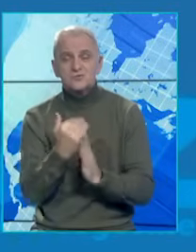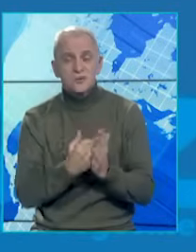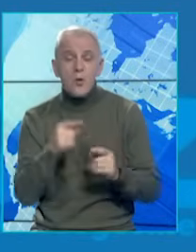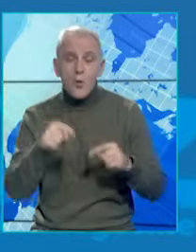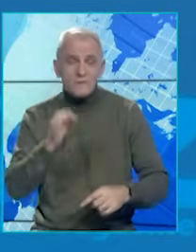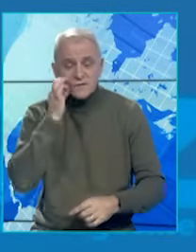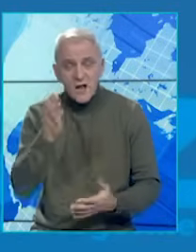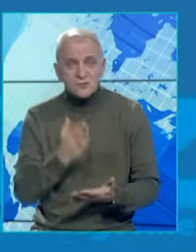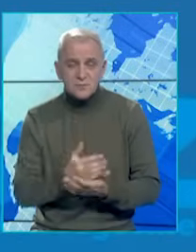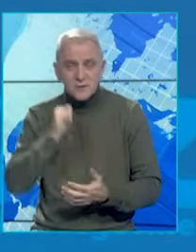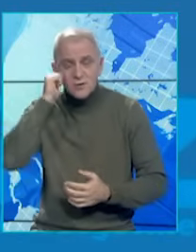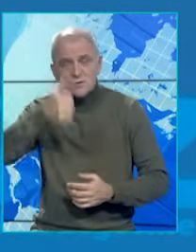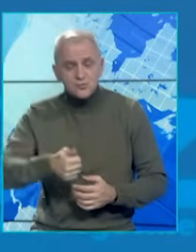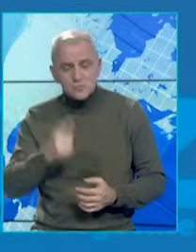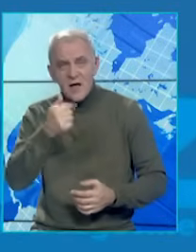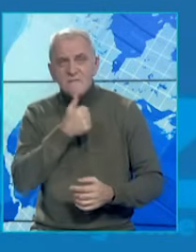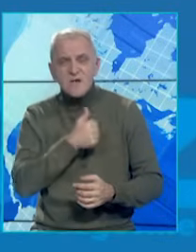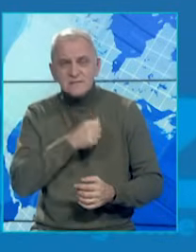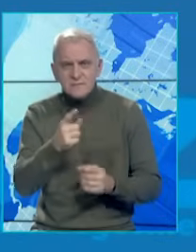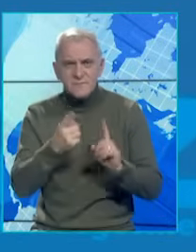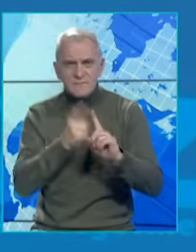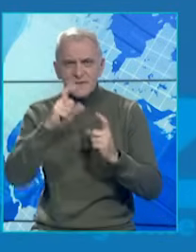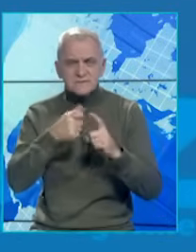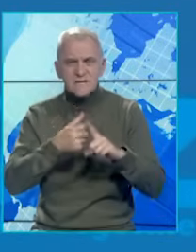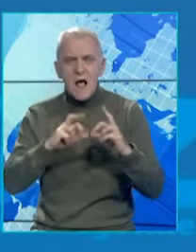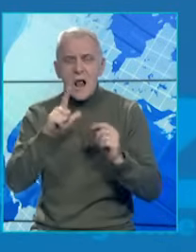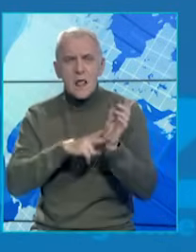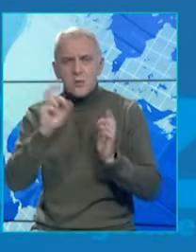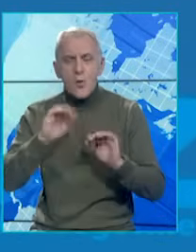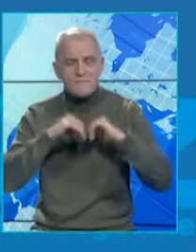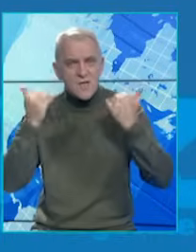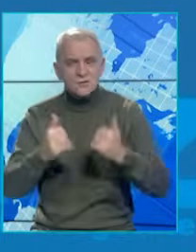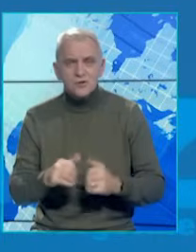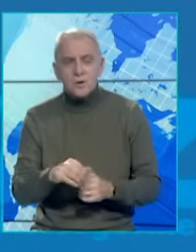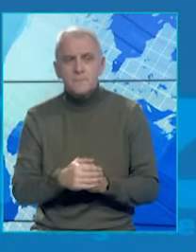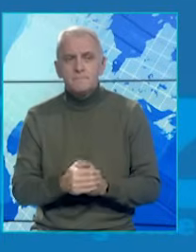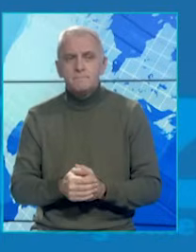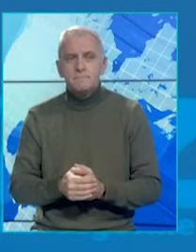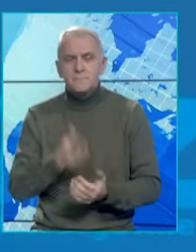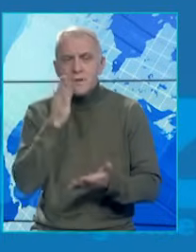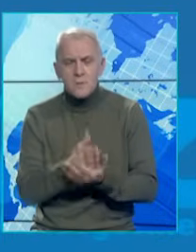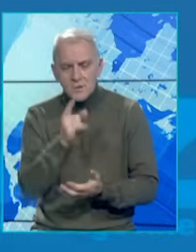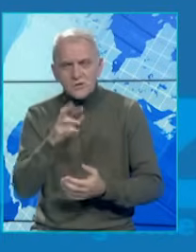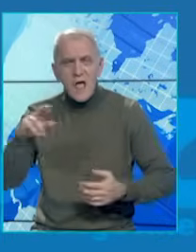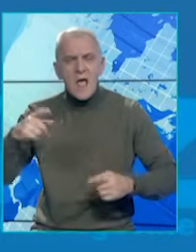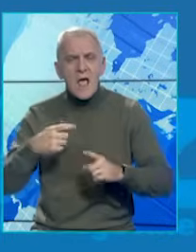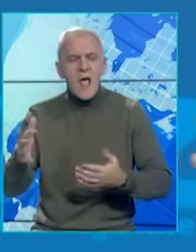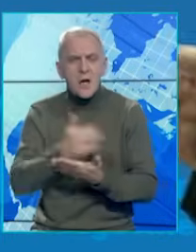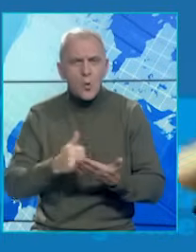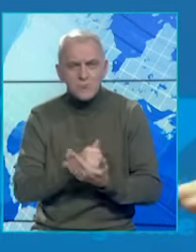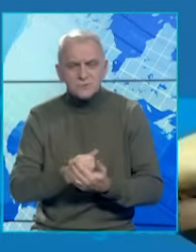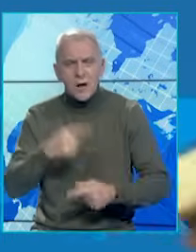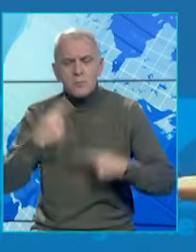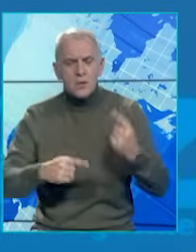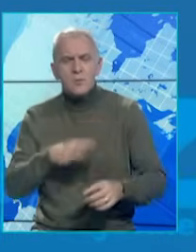ovih dana biti sutra i fiskalno vijeće koje mora fiskalni okvir usvojiti do 27. Bit će i ova mjera ekonomske politike usvojena do 27. I